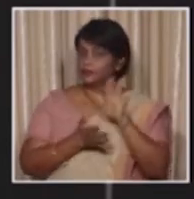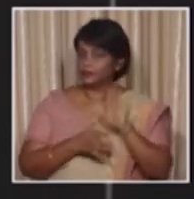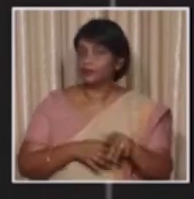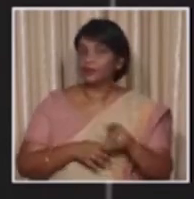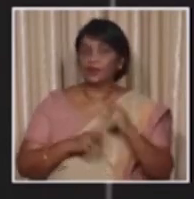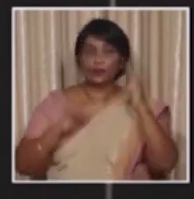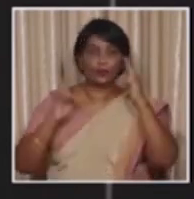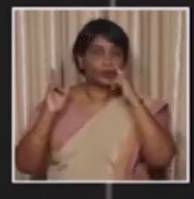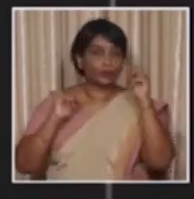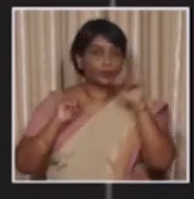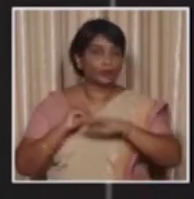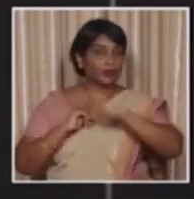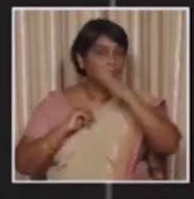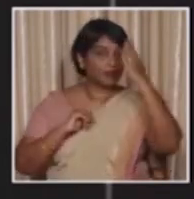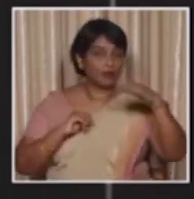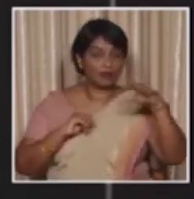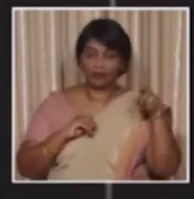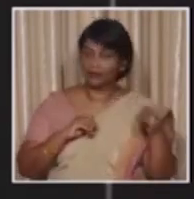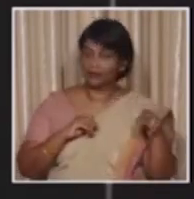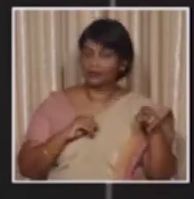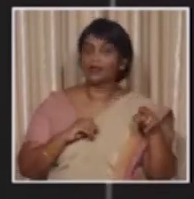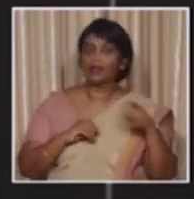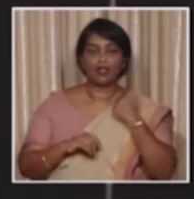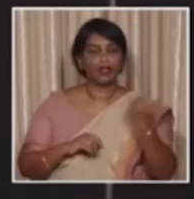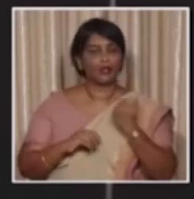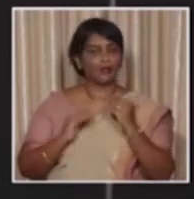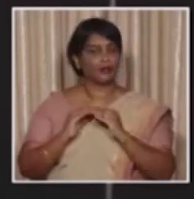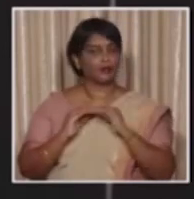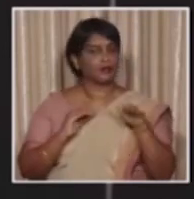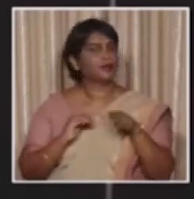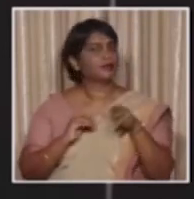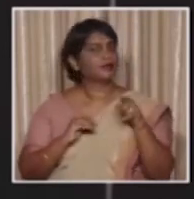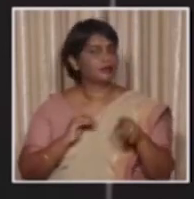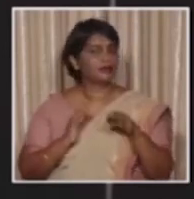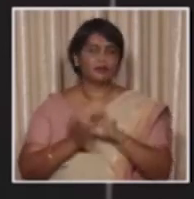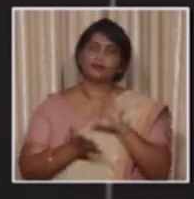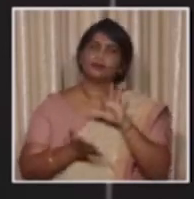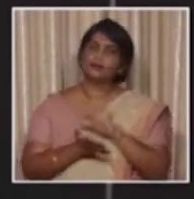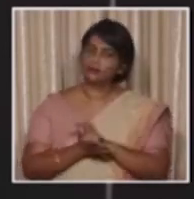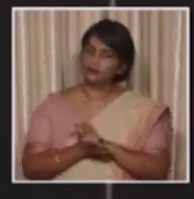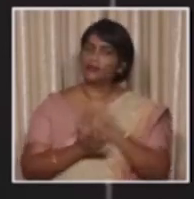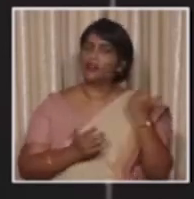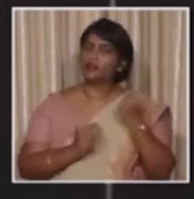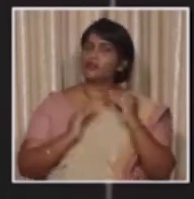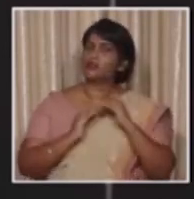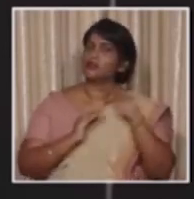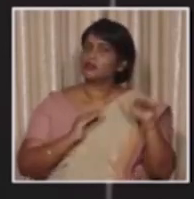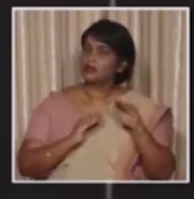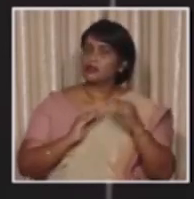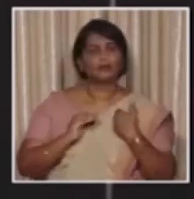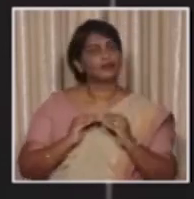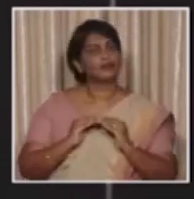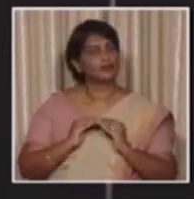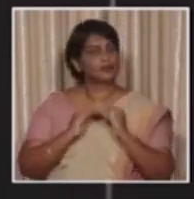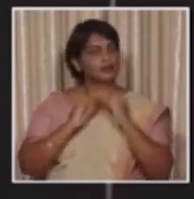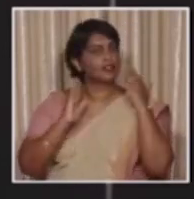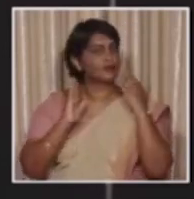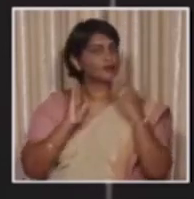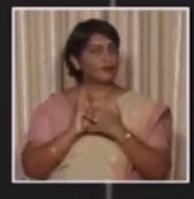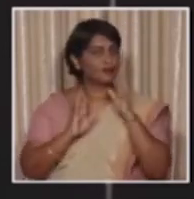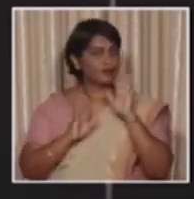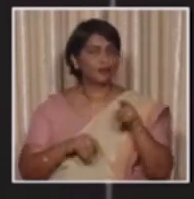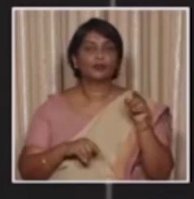பெருந்தோட்ட பகுதிகளிலே புதிய கிராமங்களை நிர்ணயிப்பதற்கும் புதிய கிராமங்களை அபிவிருத்தி செய்வதற்கும்